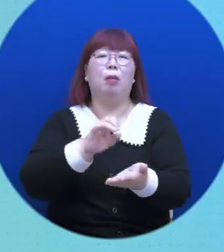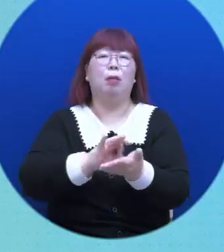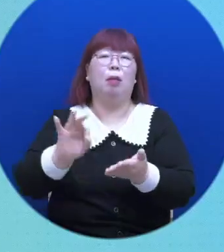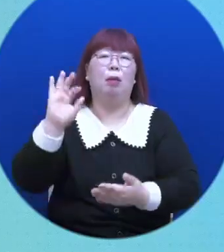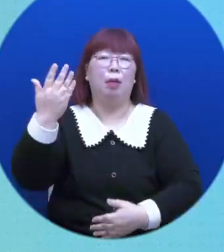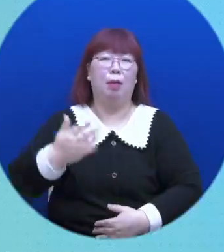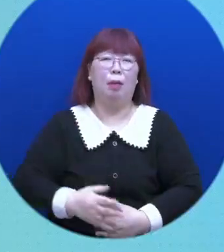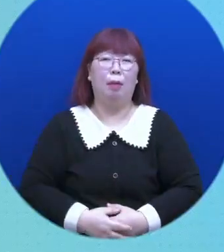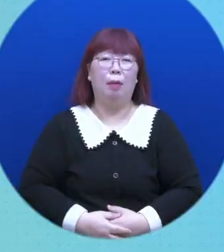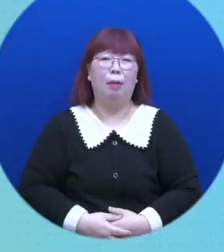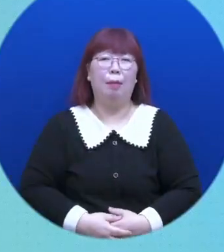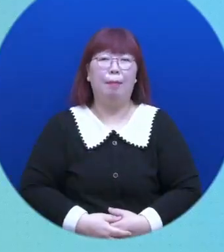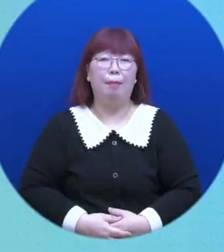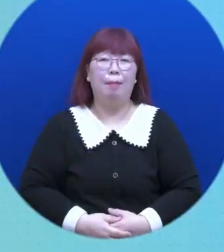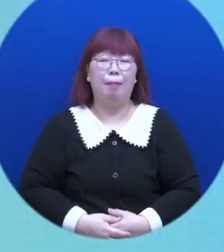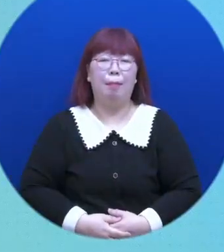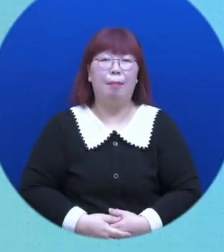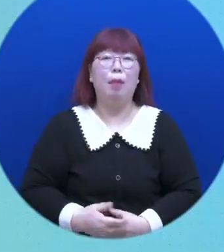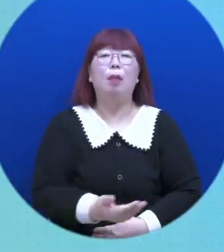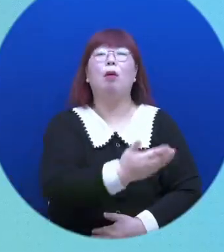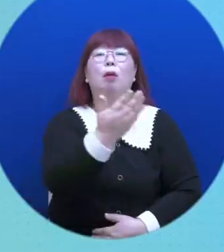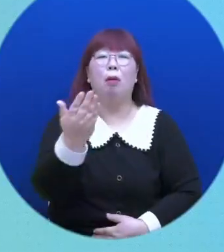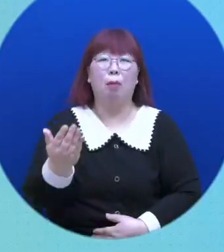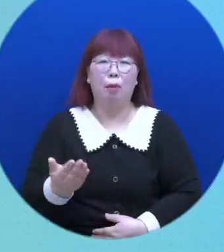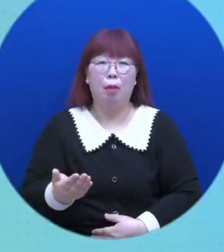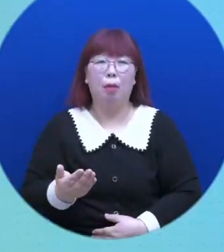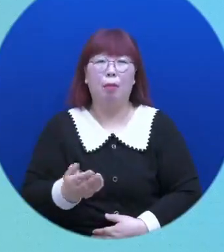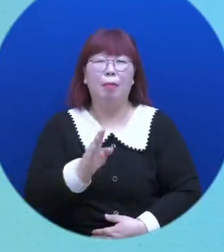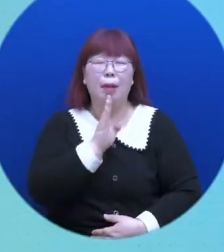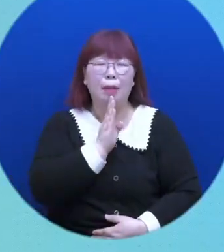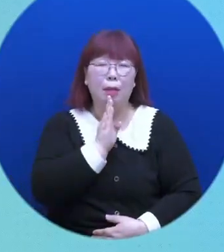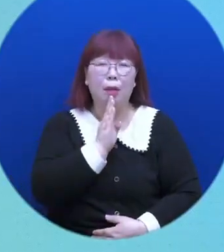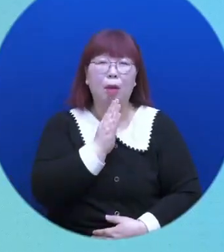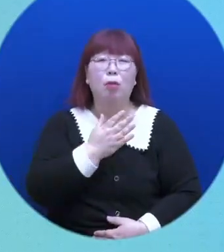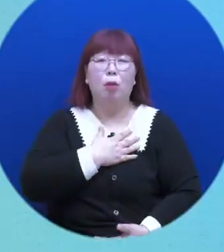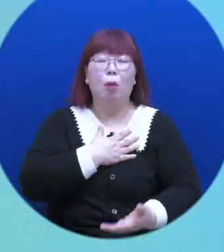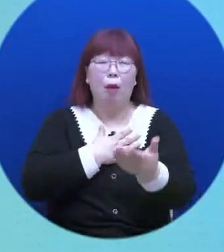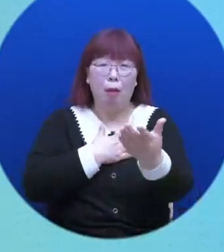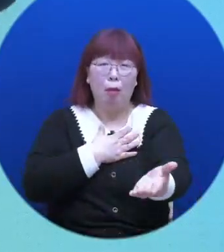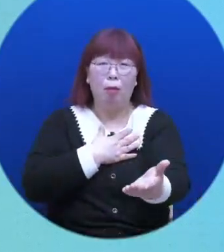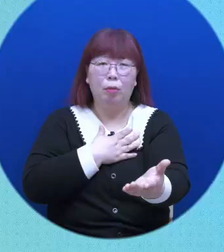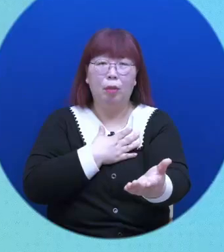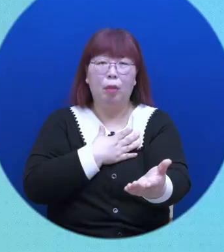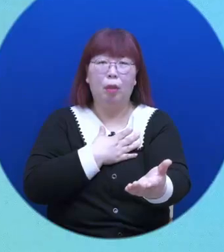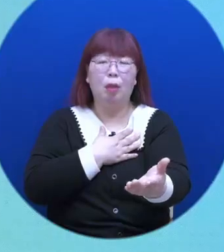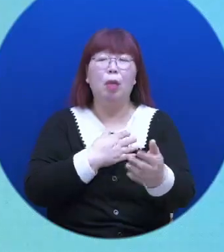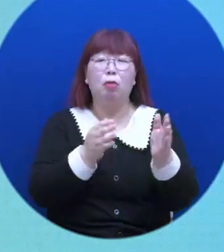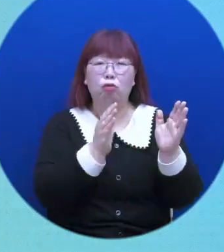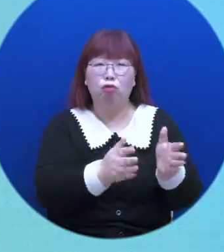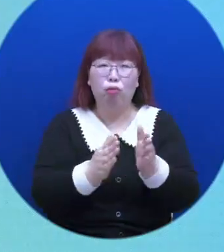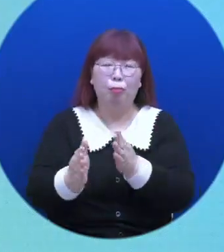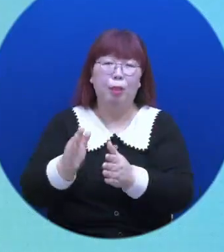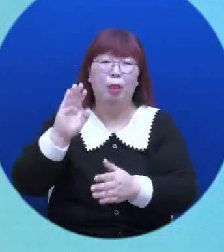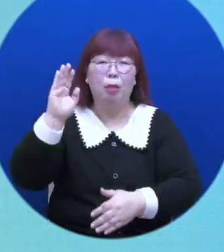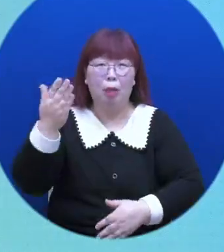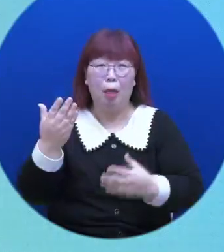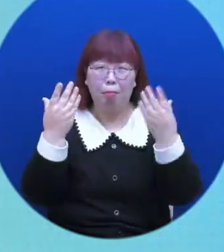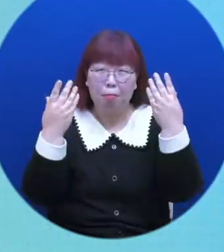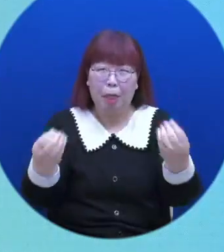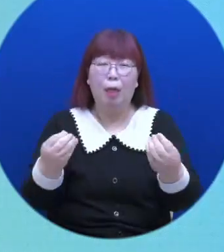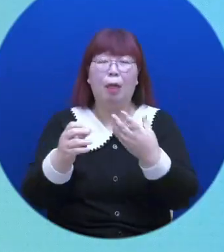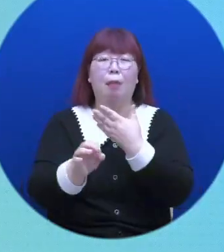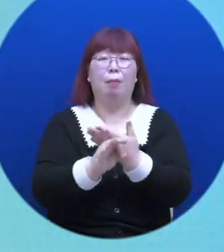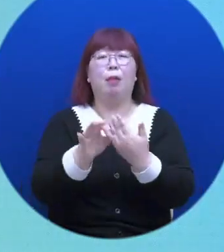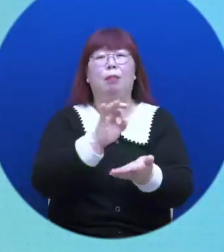쏜다. 여러분, 맞습니다. 저와 여러분이 준비되어 있을 때